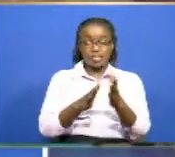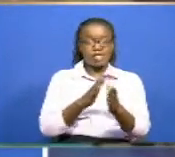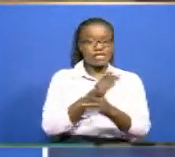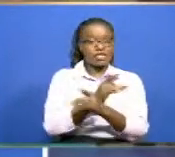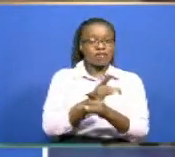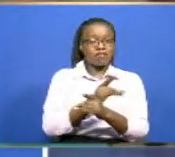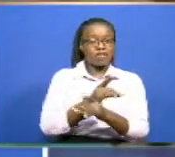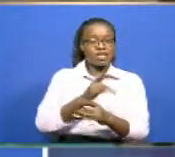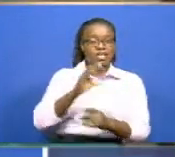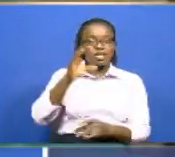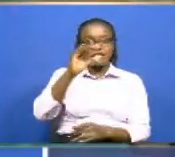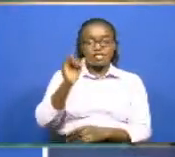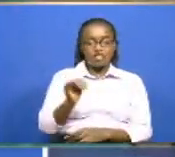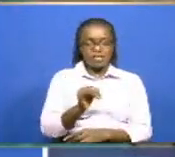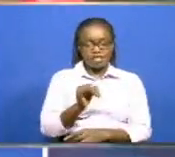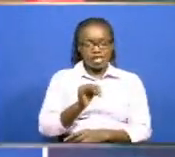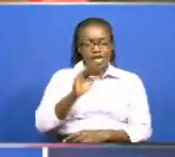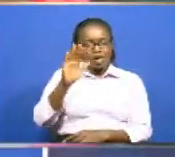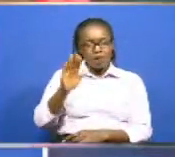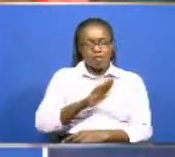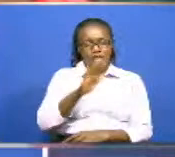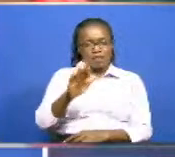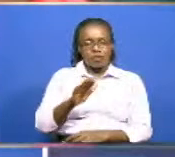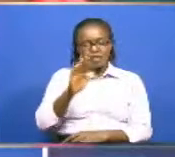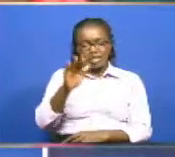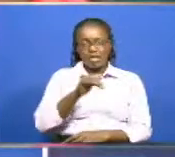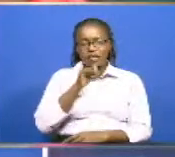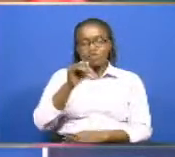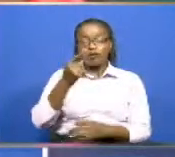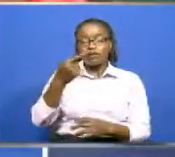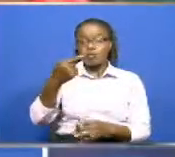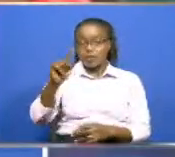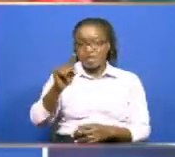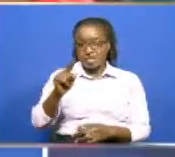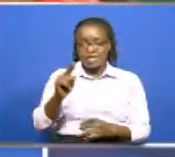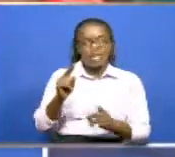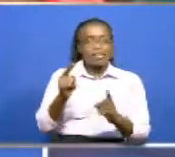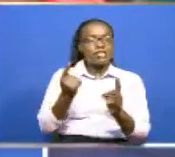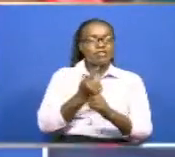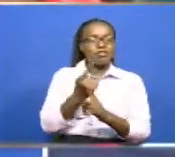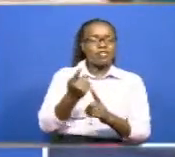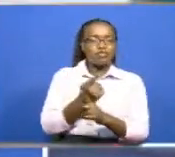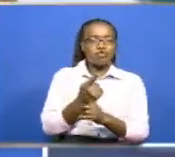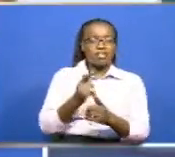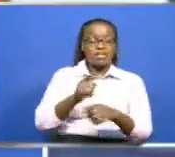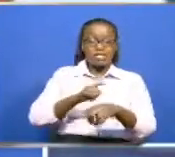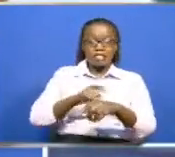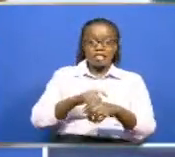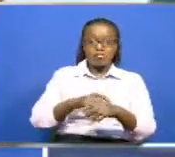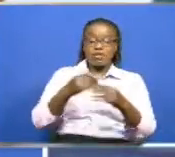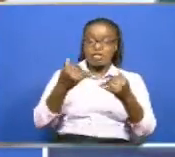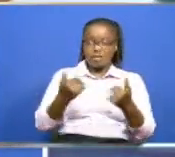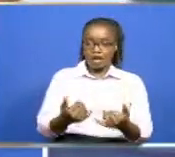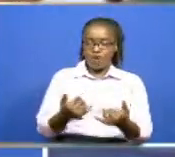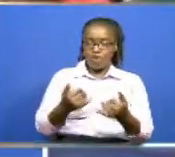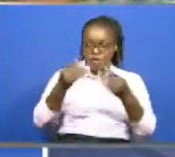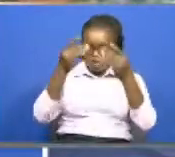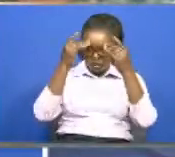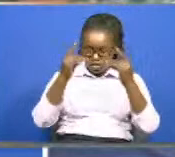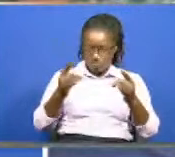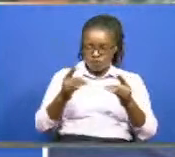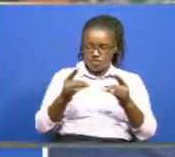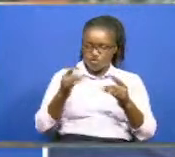mkuu wakisema kuwa bunge limeshindwa kupitisha mifumo kadhaa iliyowasilishwa kwake na sasa ni wakati wa kufanya maamuzi